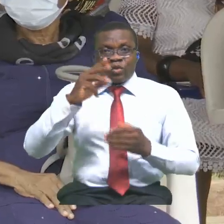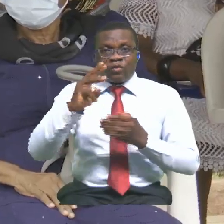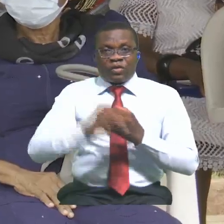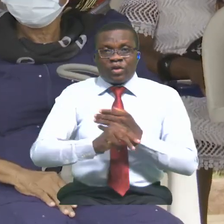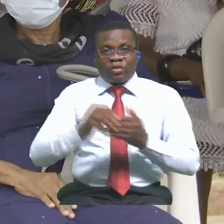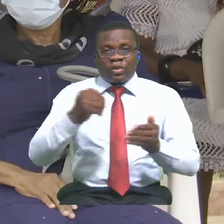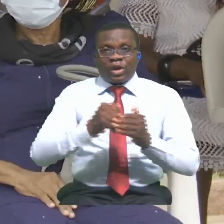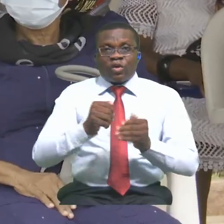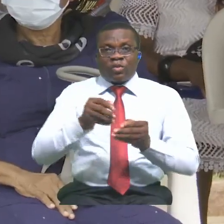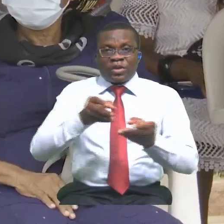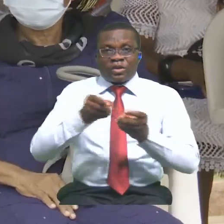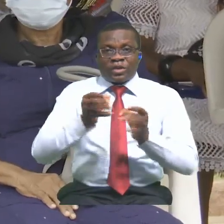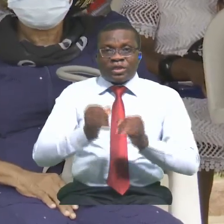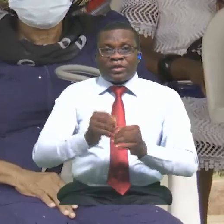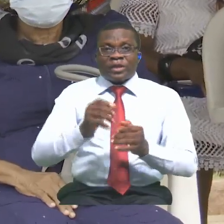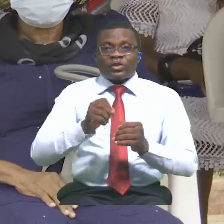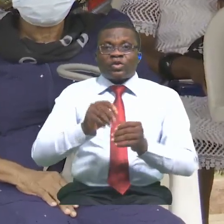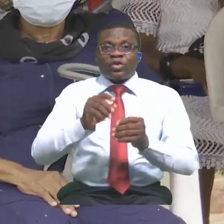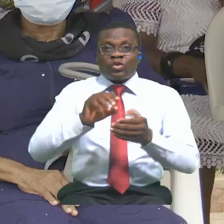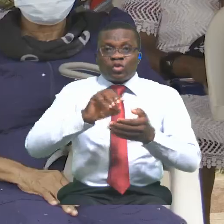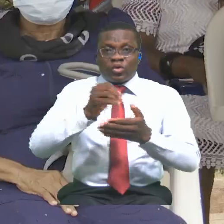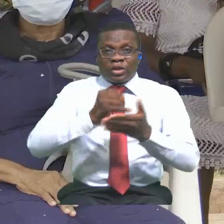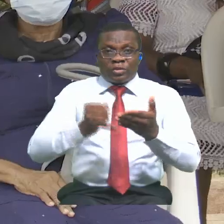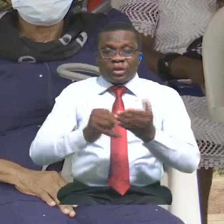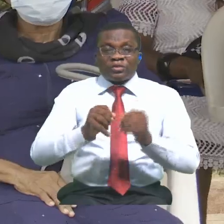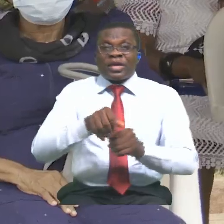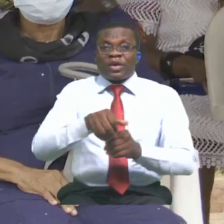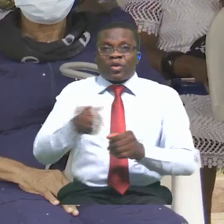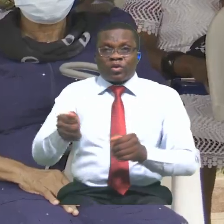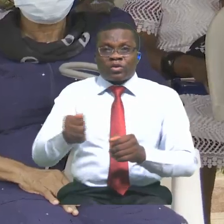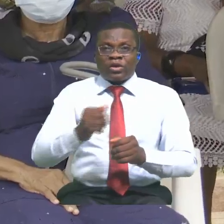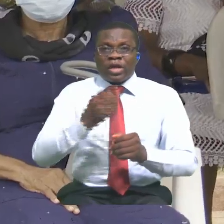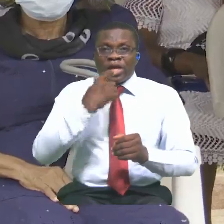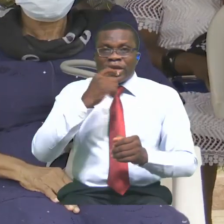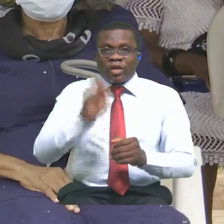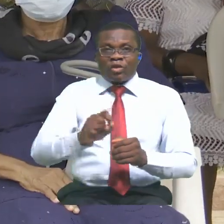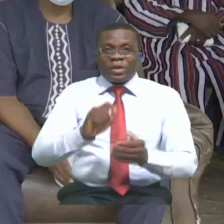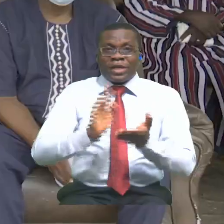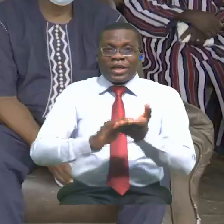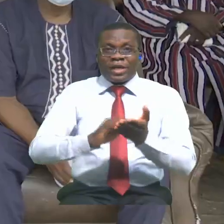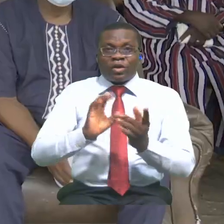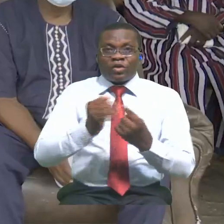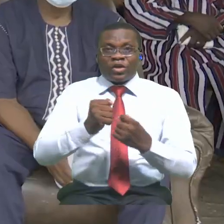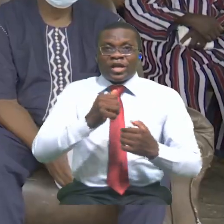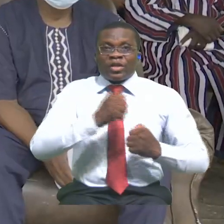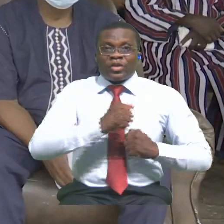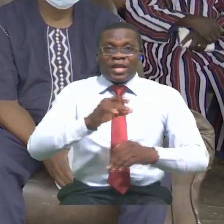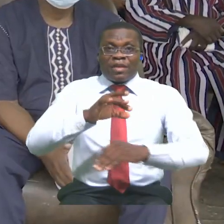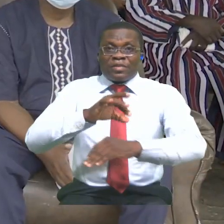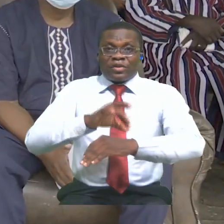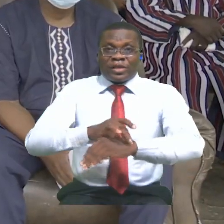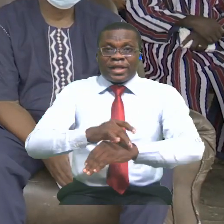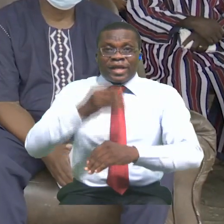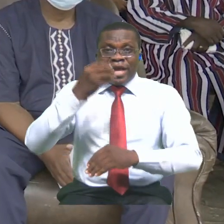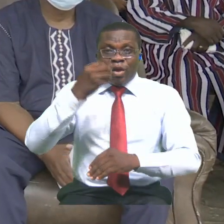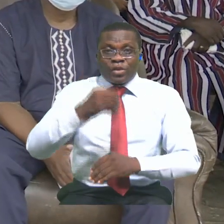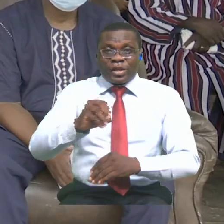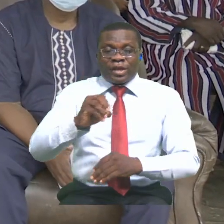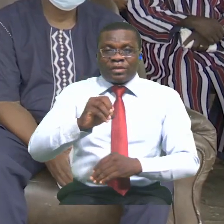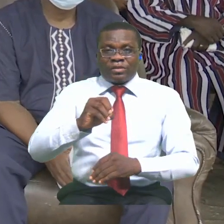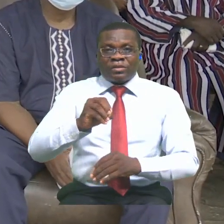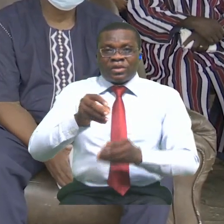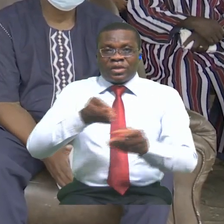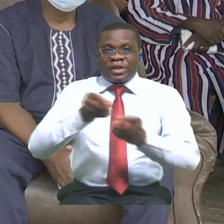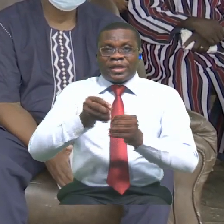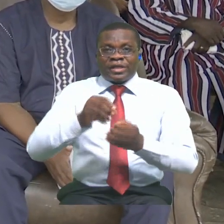auprès de la direction de la topographie et du cadastre, commandant de l'école des cadres de l'armée de terre à Ouida, directeur